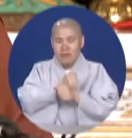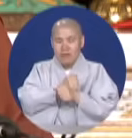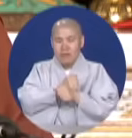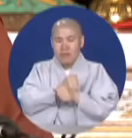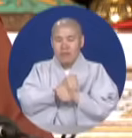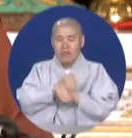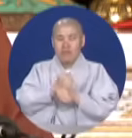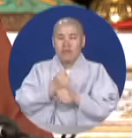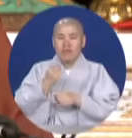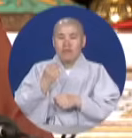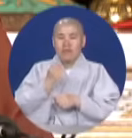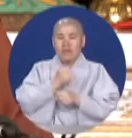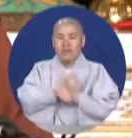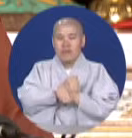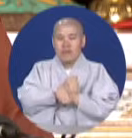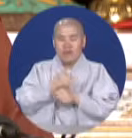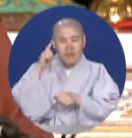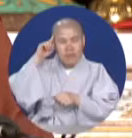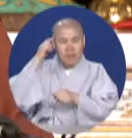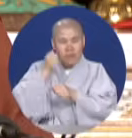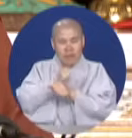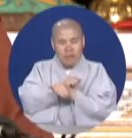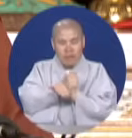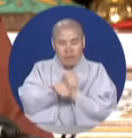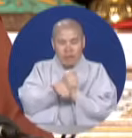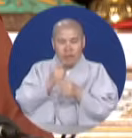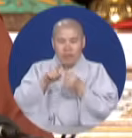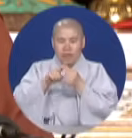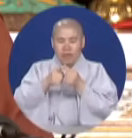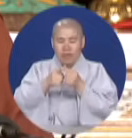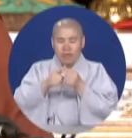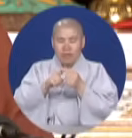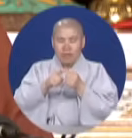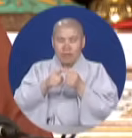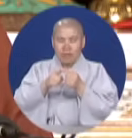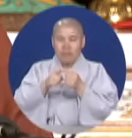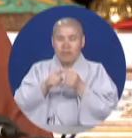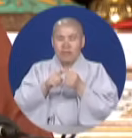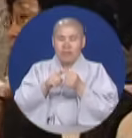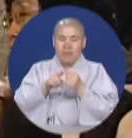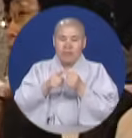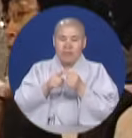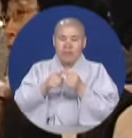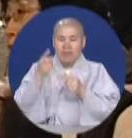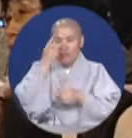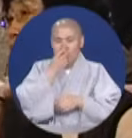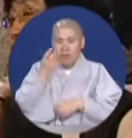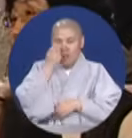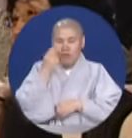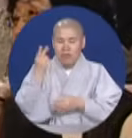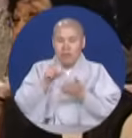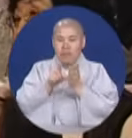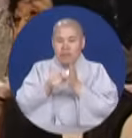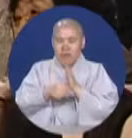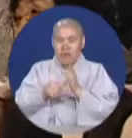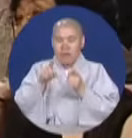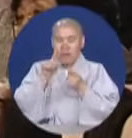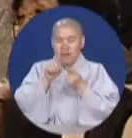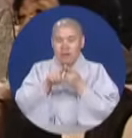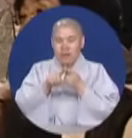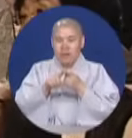객관적으로 검토해서 문헌 검토와 반드시 시대 배경이 들어갑니다. 이게